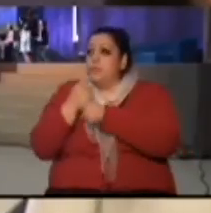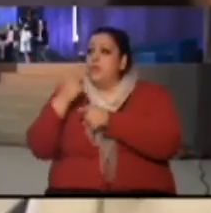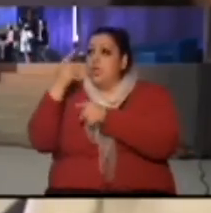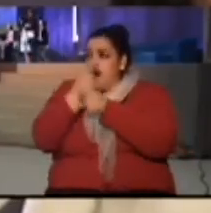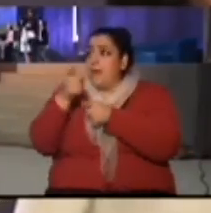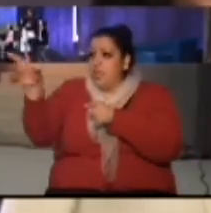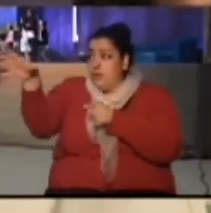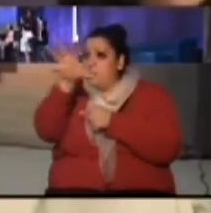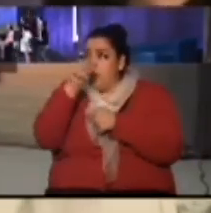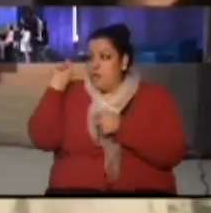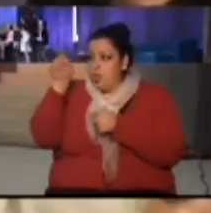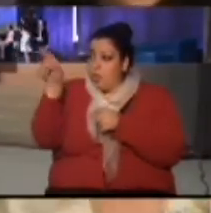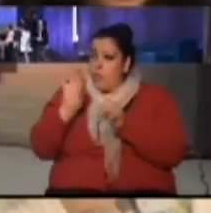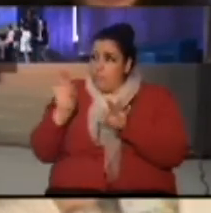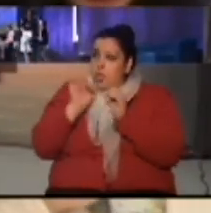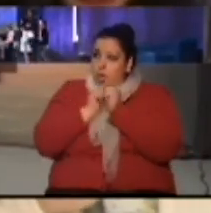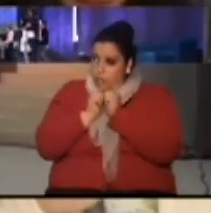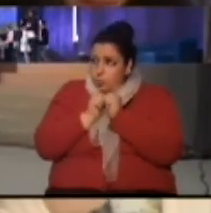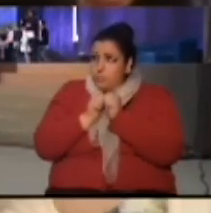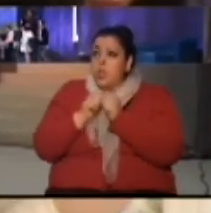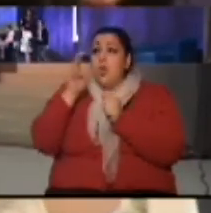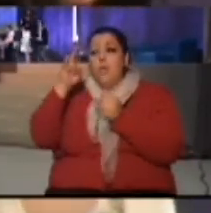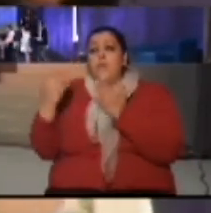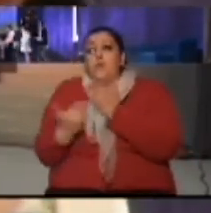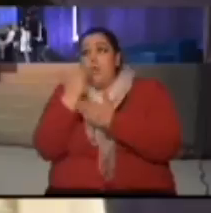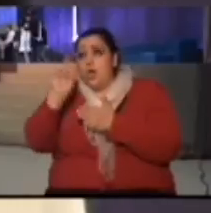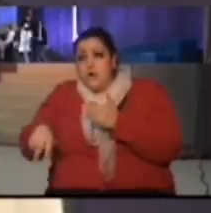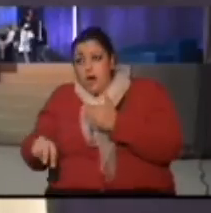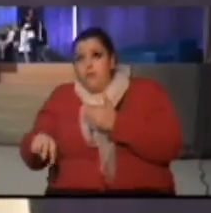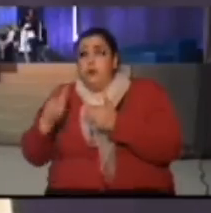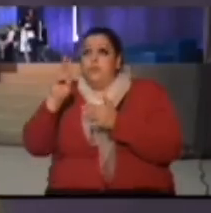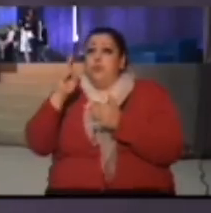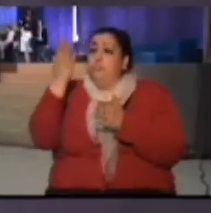համար, բոլոր նոր եկած մարդկանց համար,